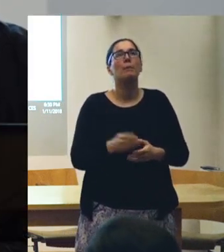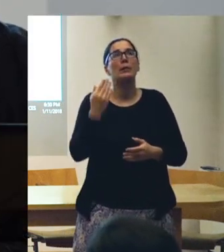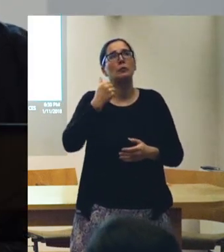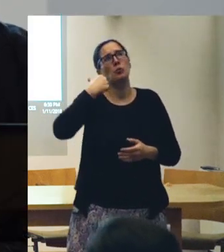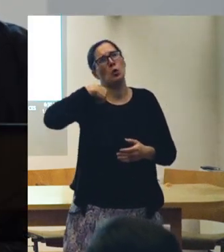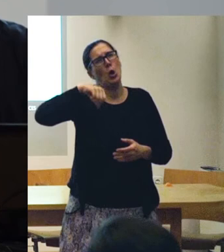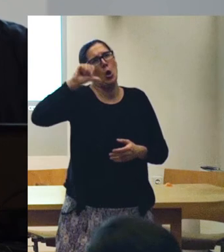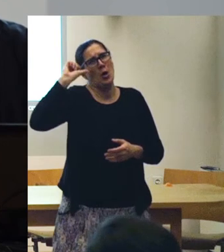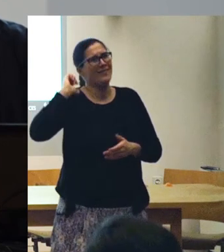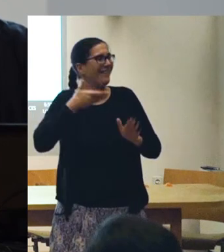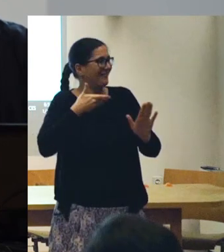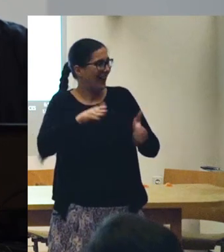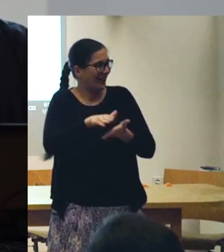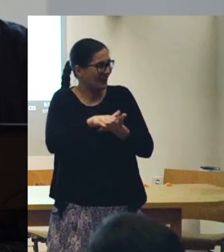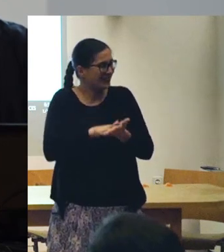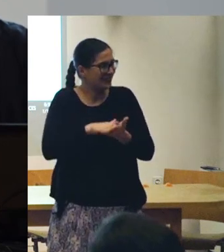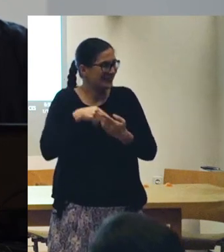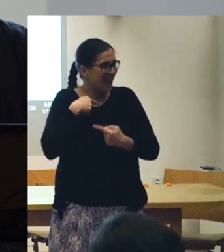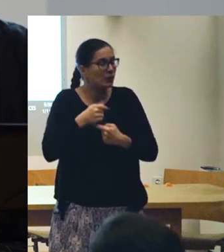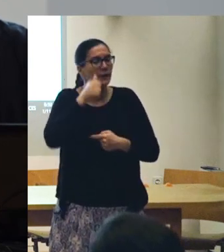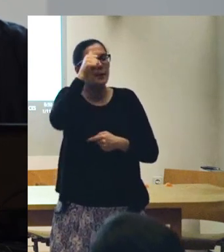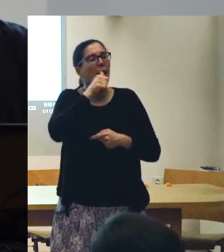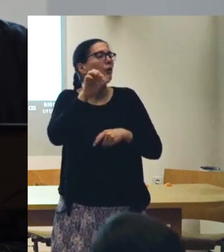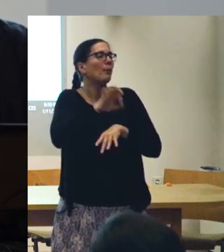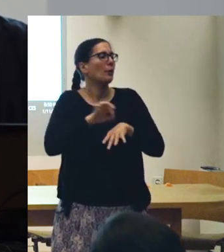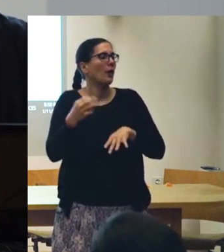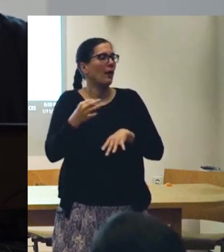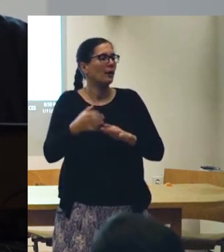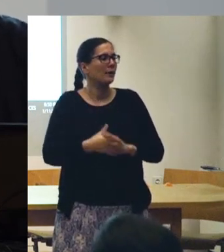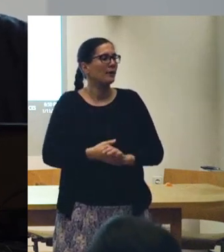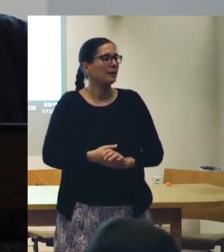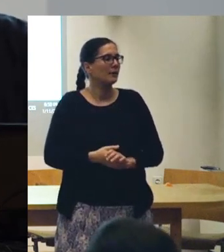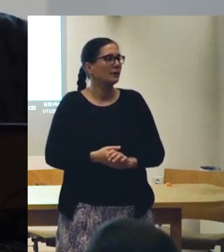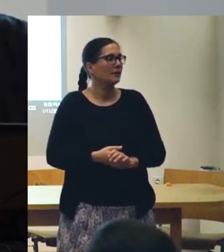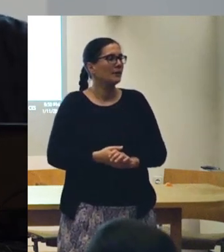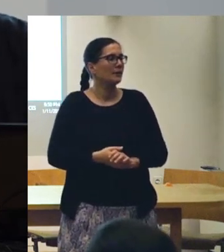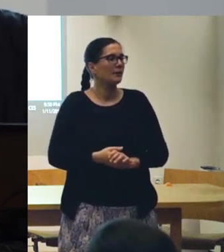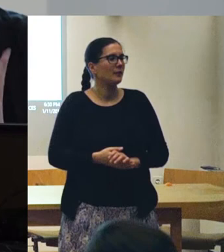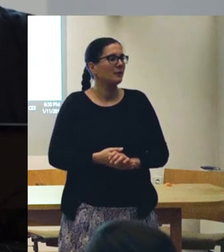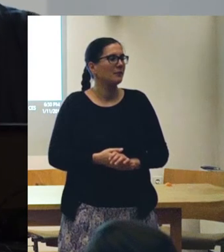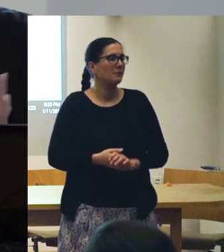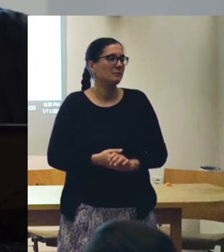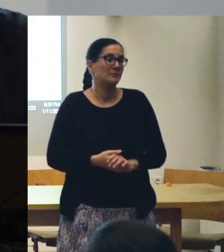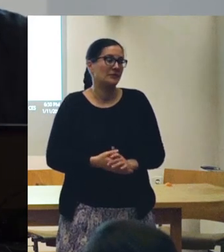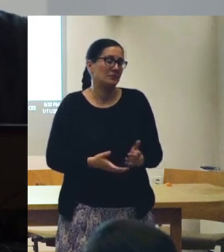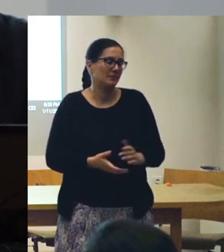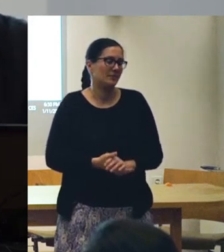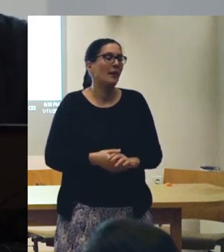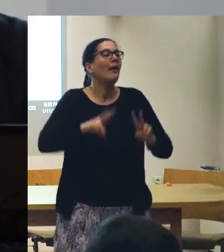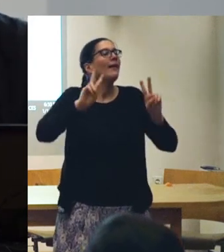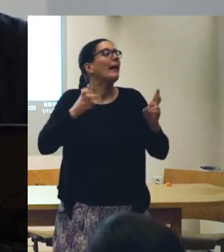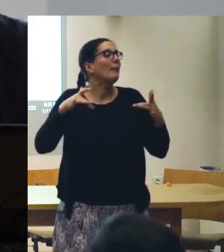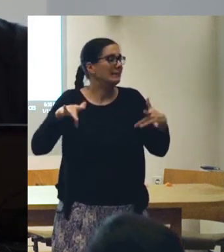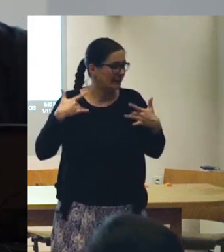minulého roka a ktorý sa volal Multilogs on the Now o zdraví. Multilogs on the Now je iba